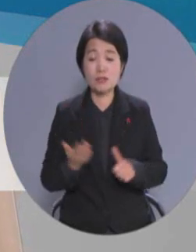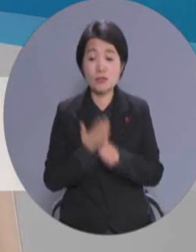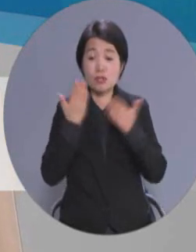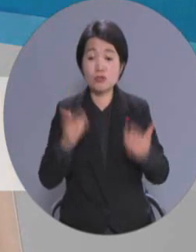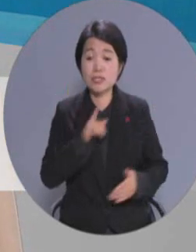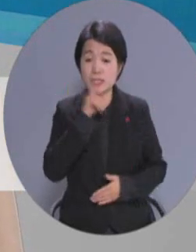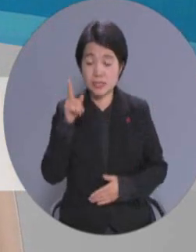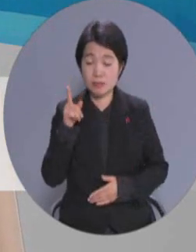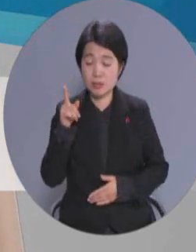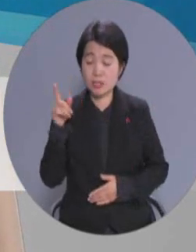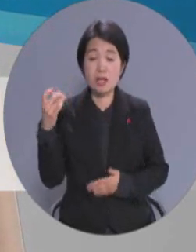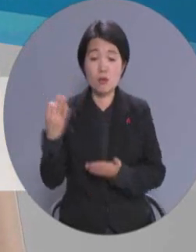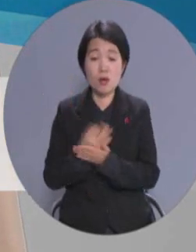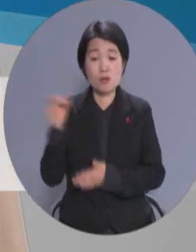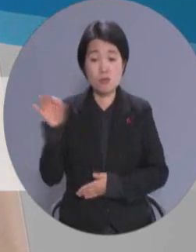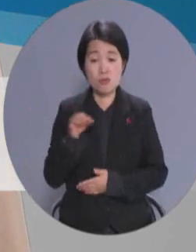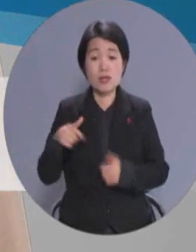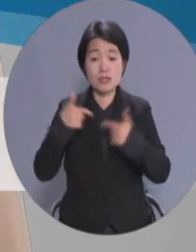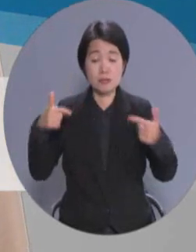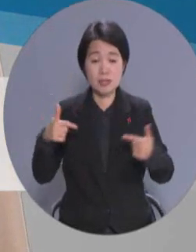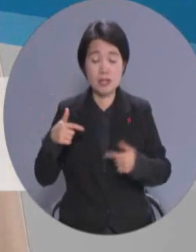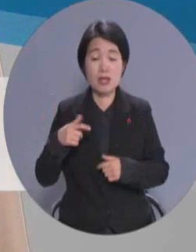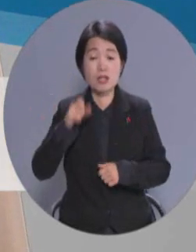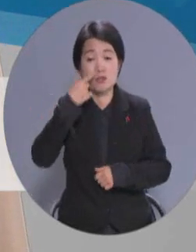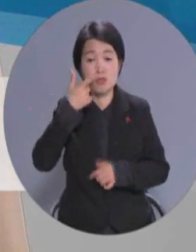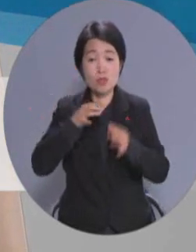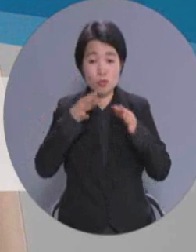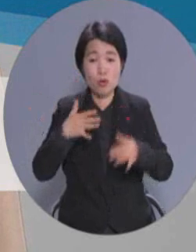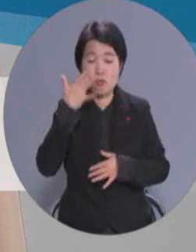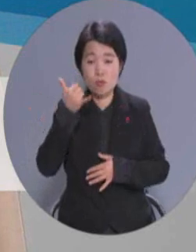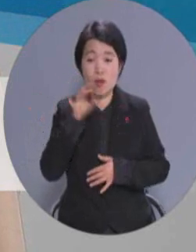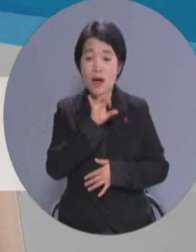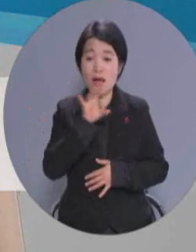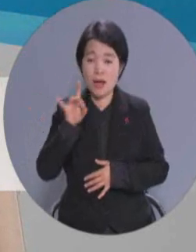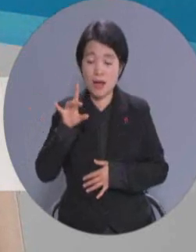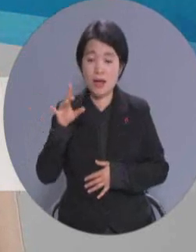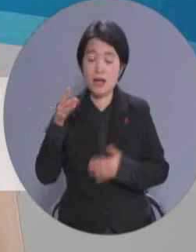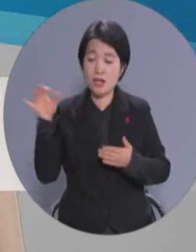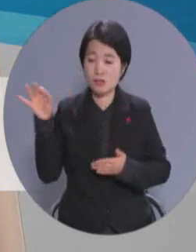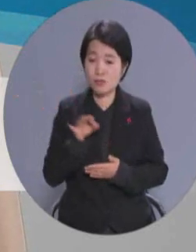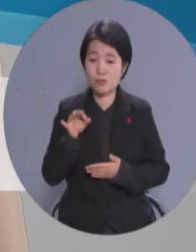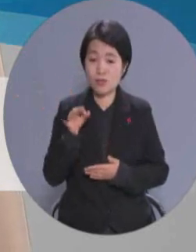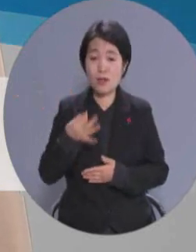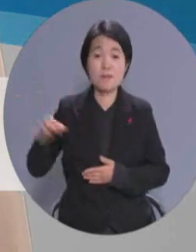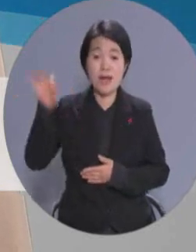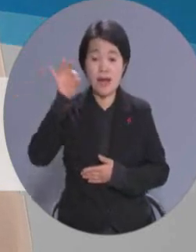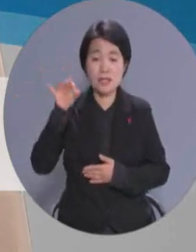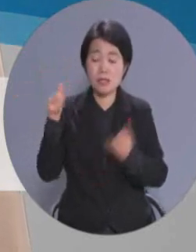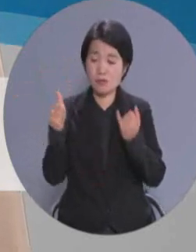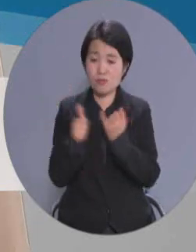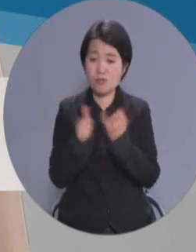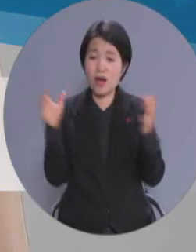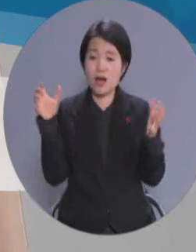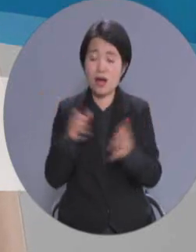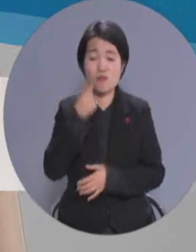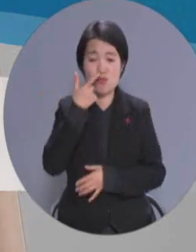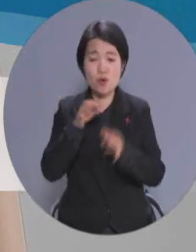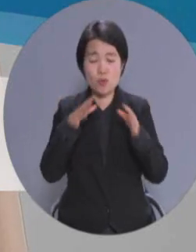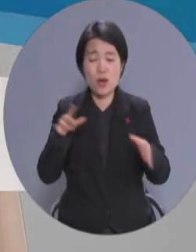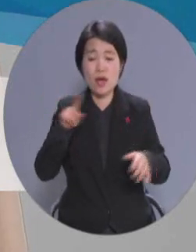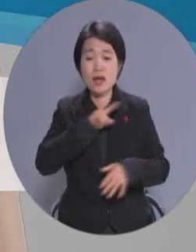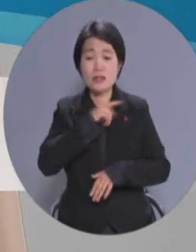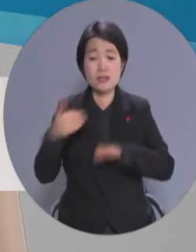받는 급여가 늘어납니다 첫 6개월간 부모 합각 유가 휴직 급여가 인상 지급돼 부부 합산 6개월에 최대